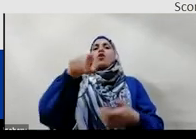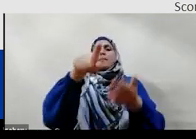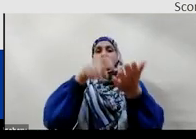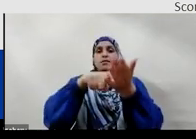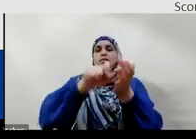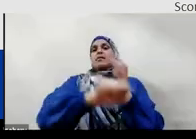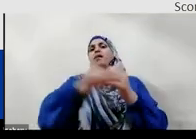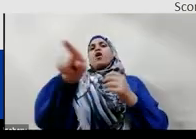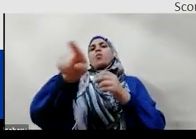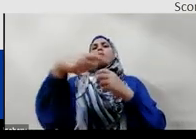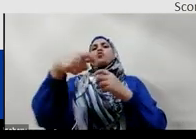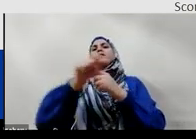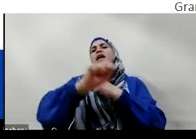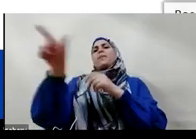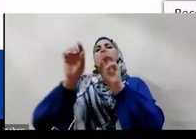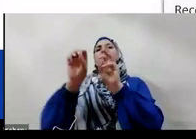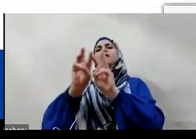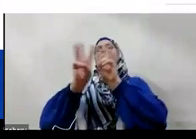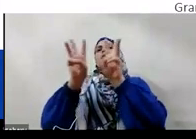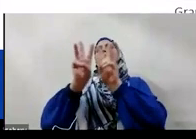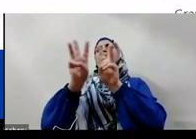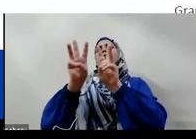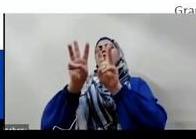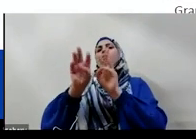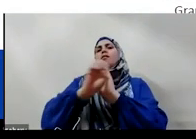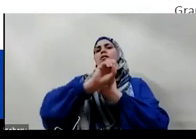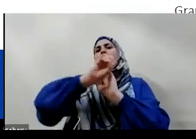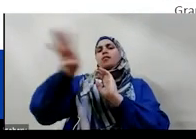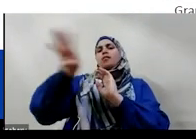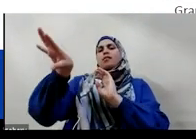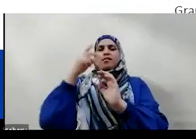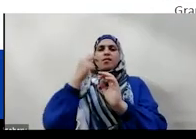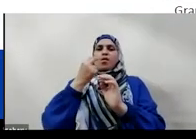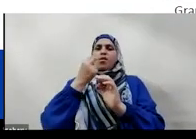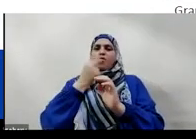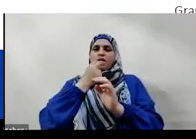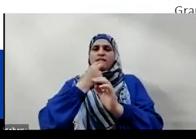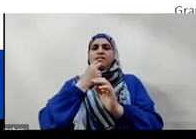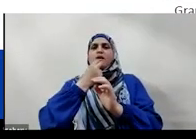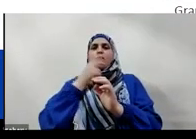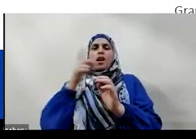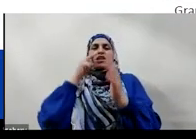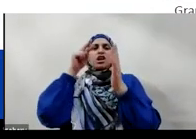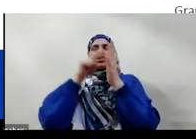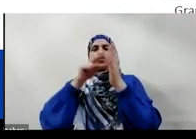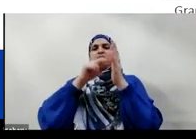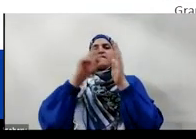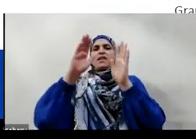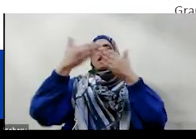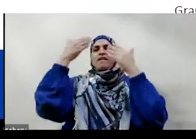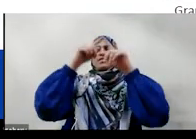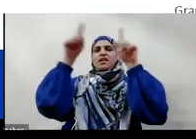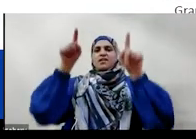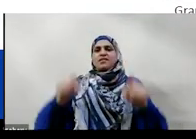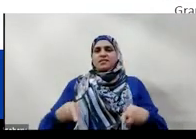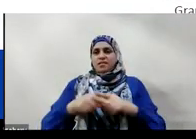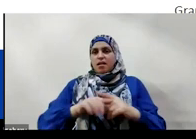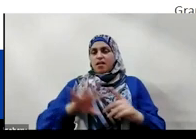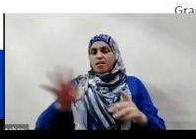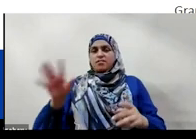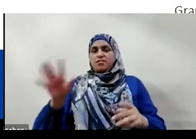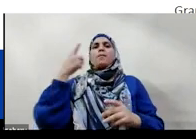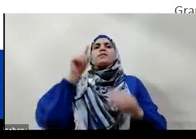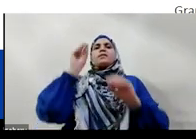ريكومندر هيتبعت للريكومندر بتاع حضراتكم ايميل في الفورم اللي هو محتاج يستكملها ويبعتها